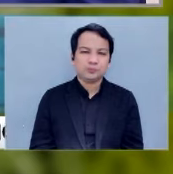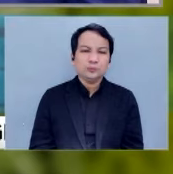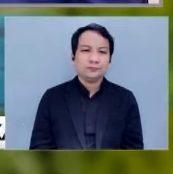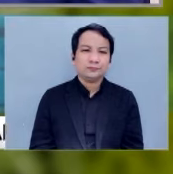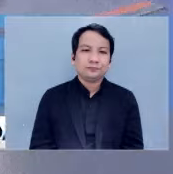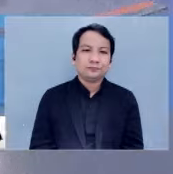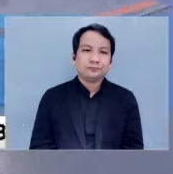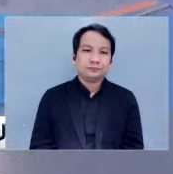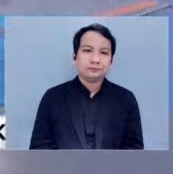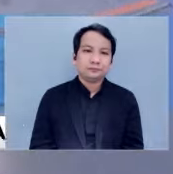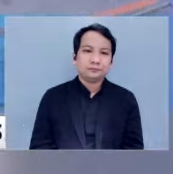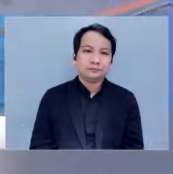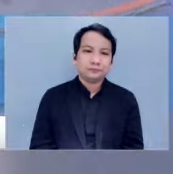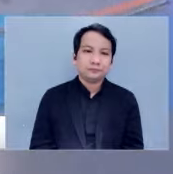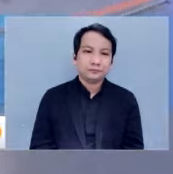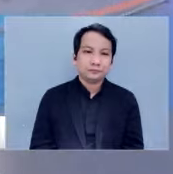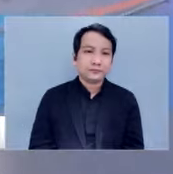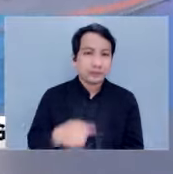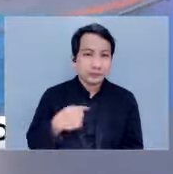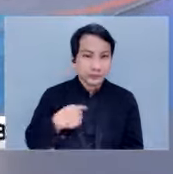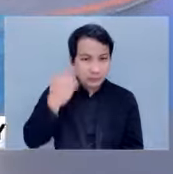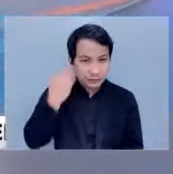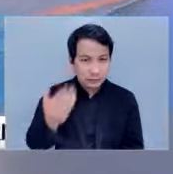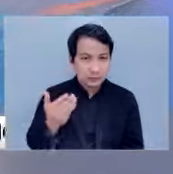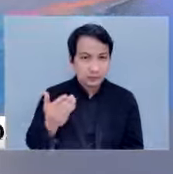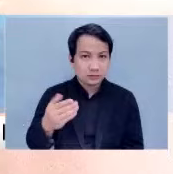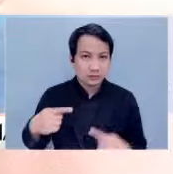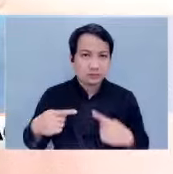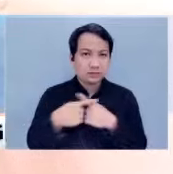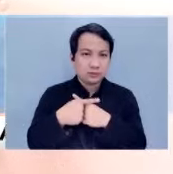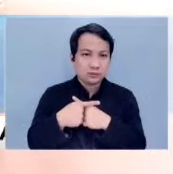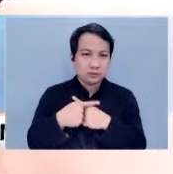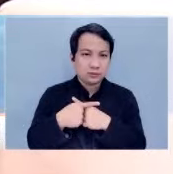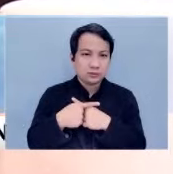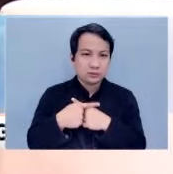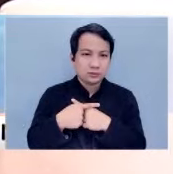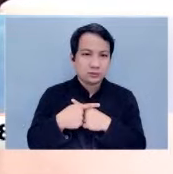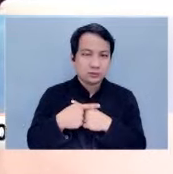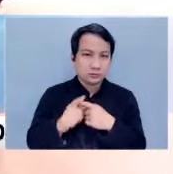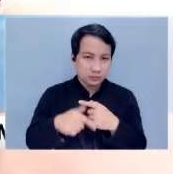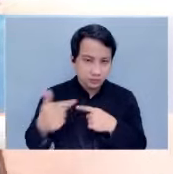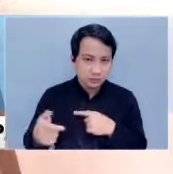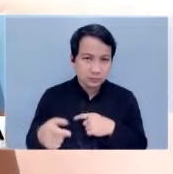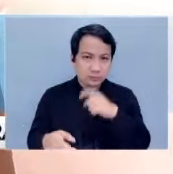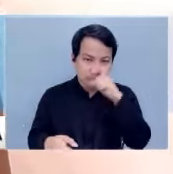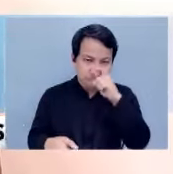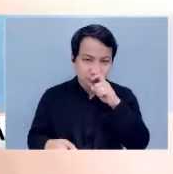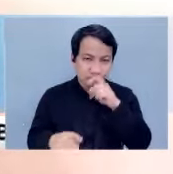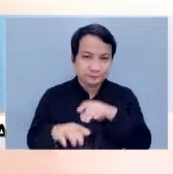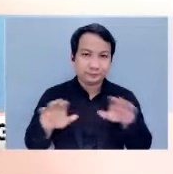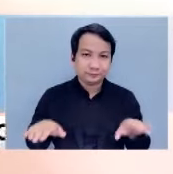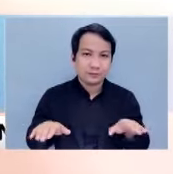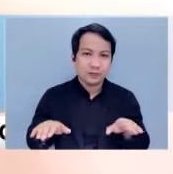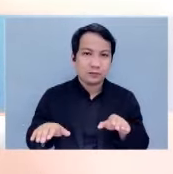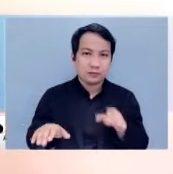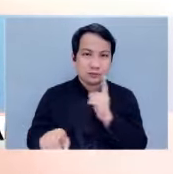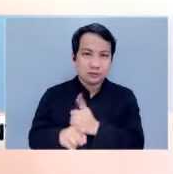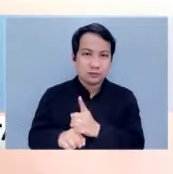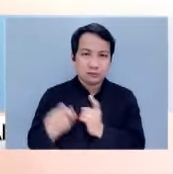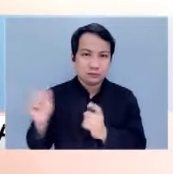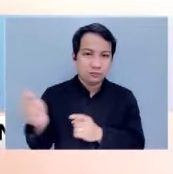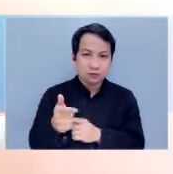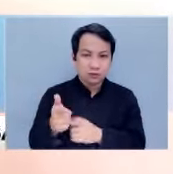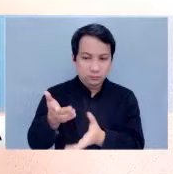I was just gonna add na kuminsan doon nagkakaroon ng conflict. Eh. Biglang nagiging napupunta sa tamang edad yung bata. Tapos biglang andyan na lahat ng mga karapatan